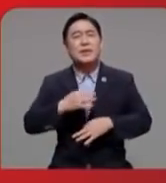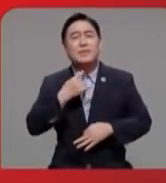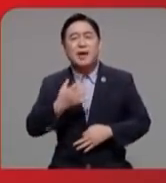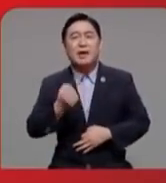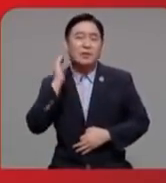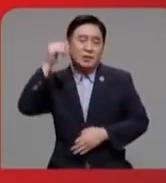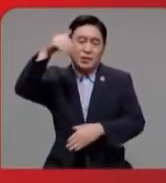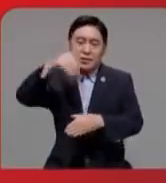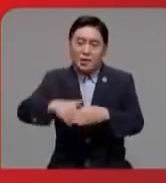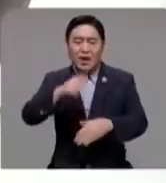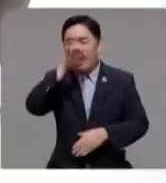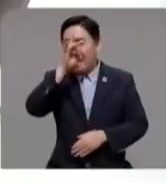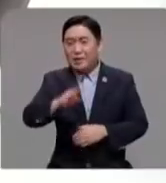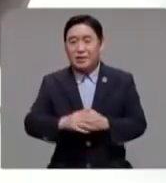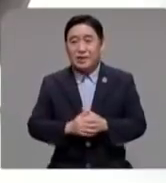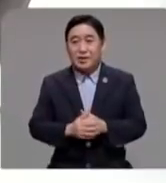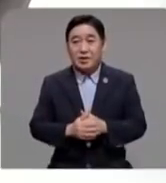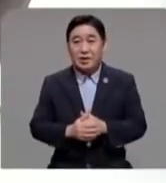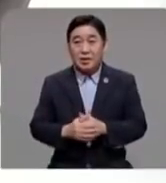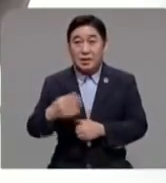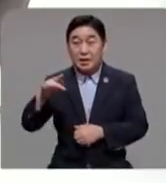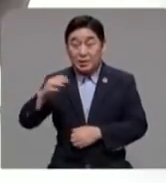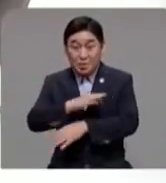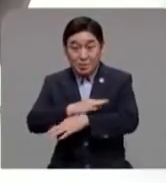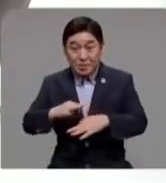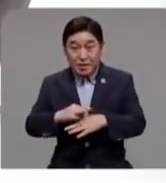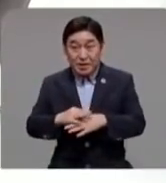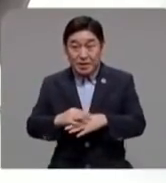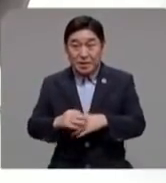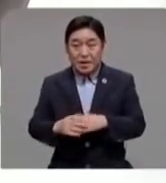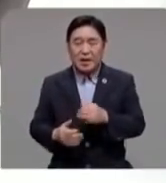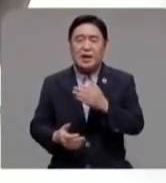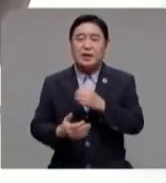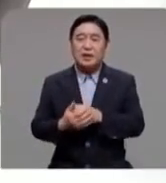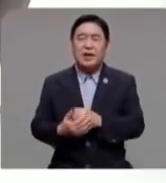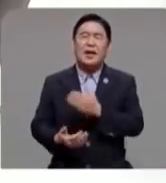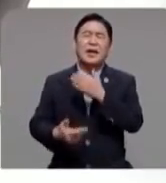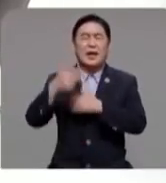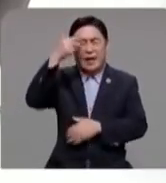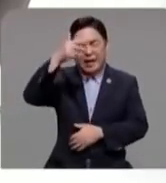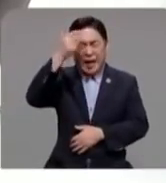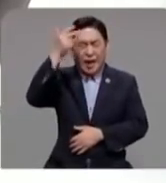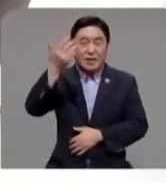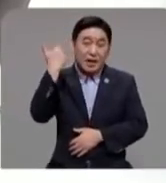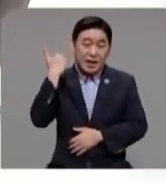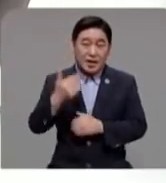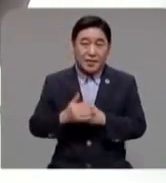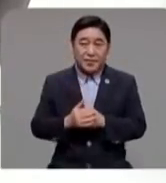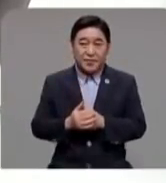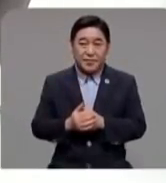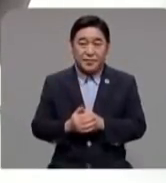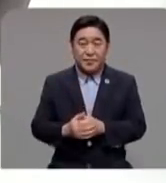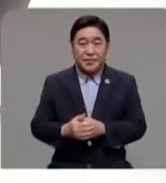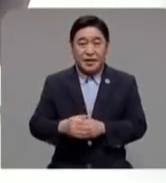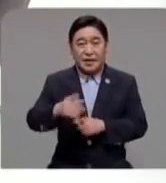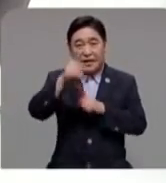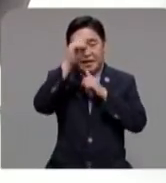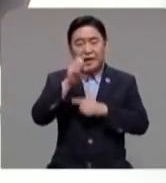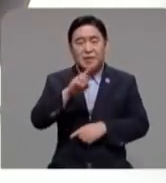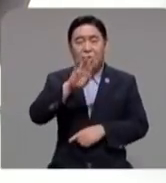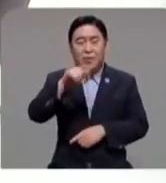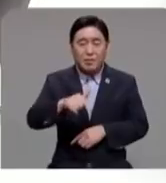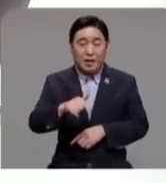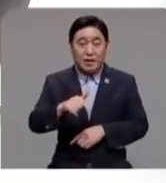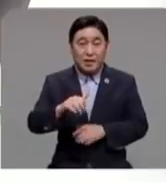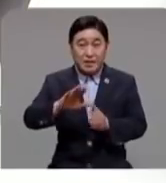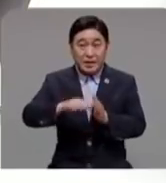비리만으로 대선은 되지 않습니다. 아니, 대장동 비리만이 옛날에, 게 아니라. 예, 예, 예. 옛날에 이명박 대선 때는